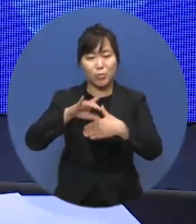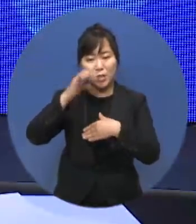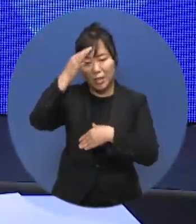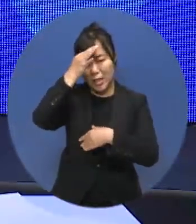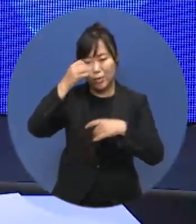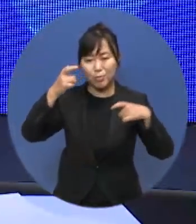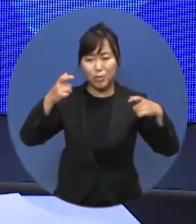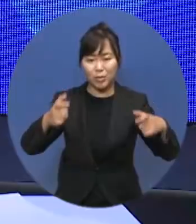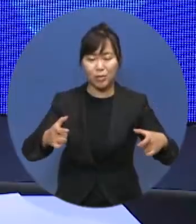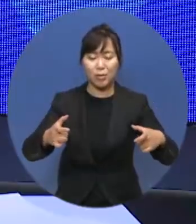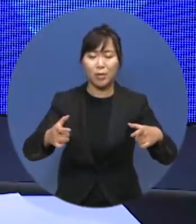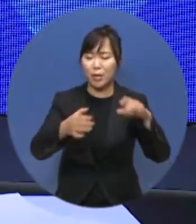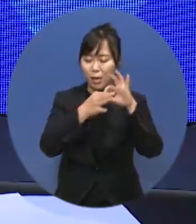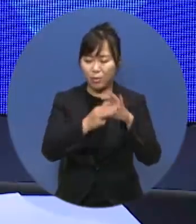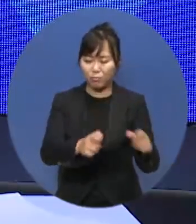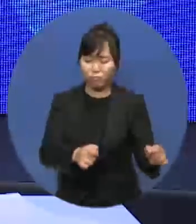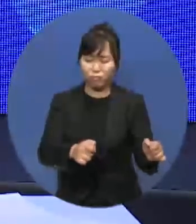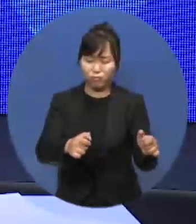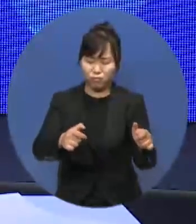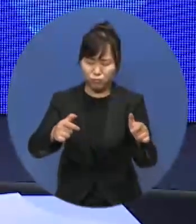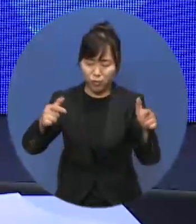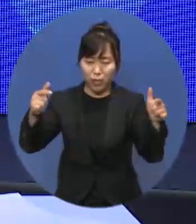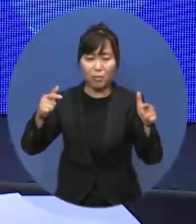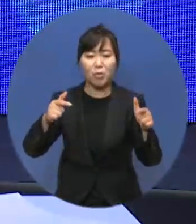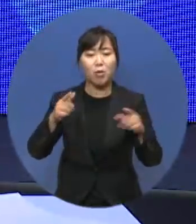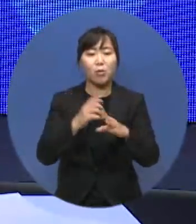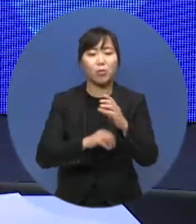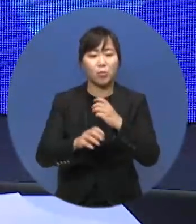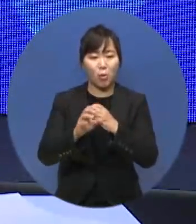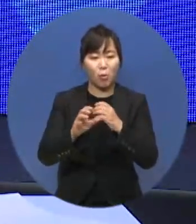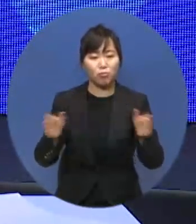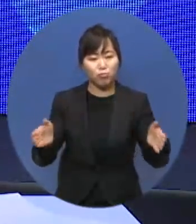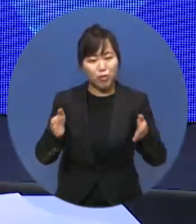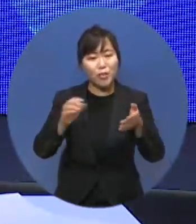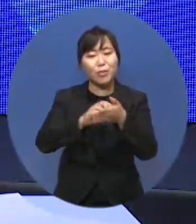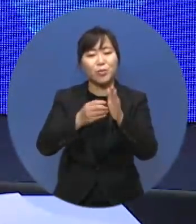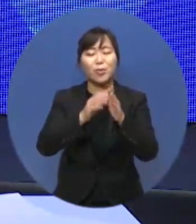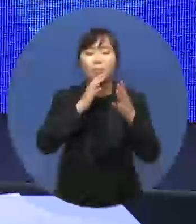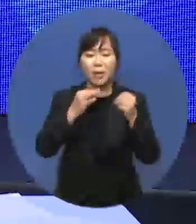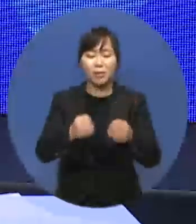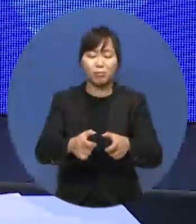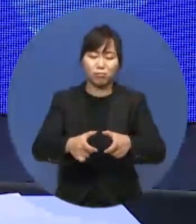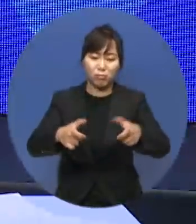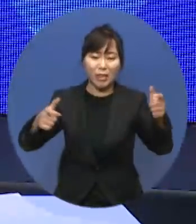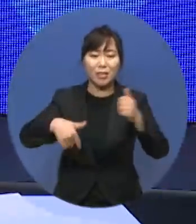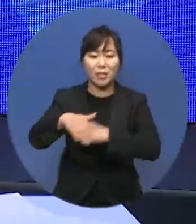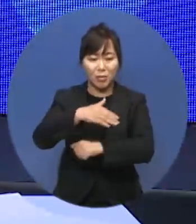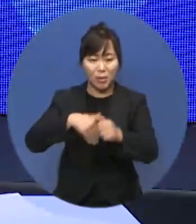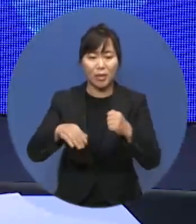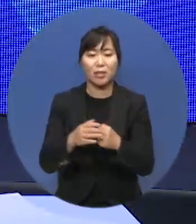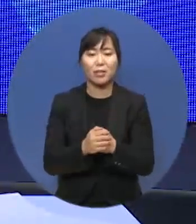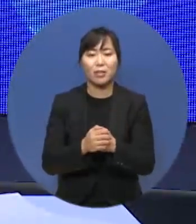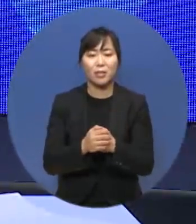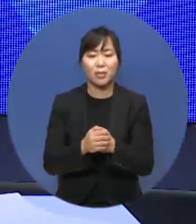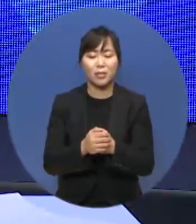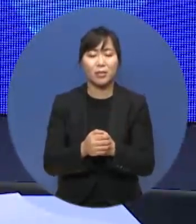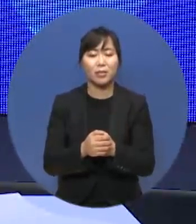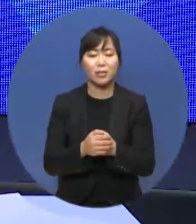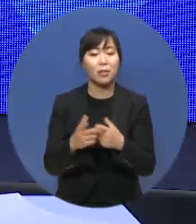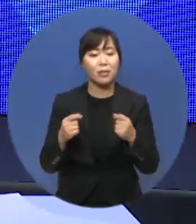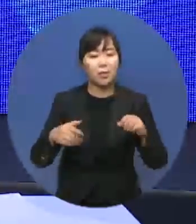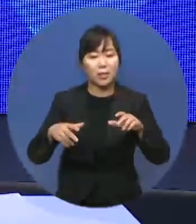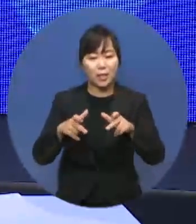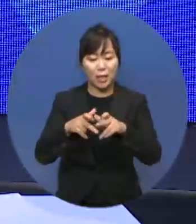세계적으로도 문화예술 분야에 있어서 계속 확대가 되고 정말 부흥이라고 할 정도로 많이 커지고 있는 상황인데 그러한 상황에서